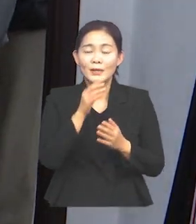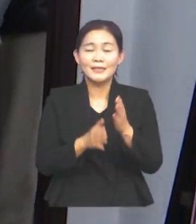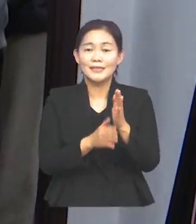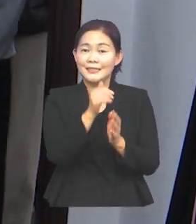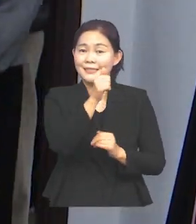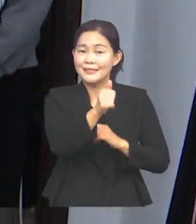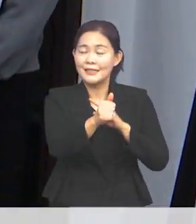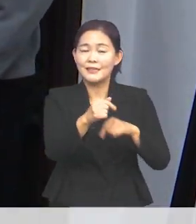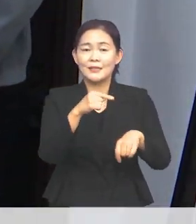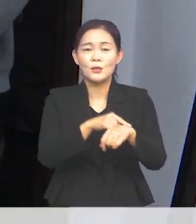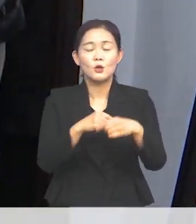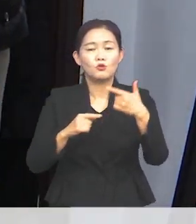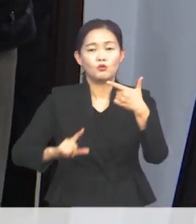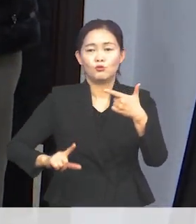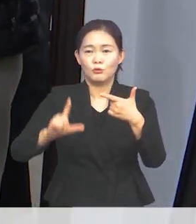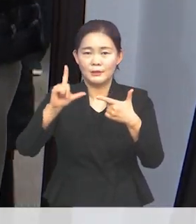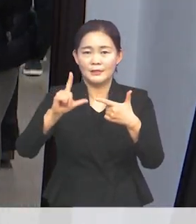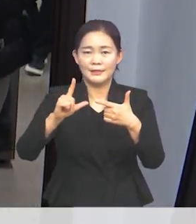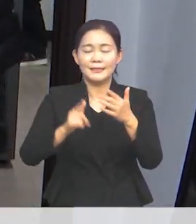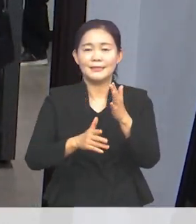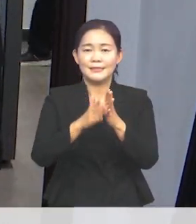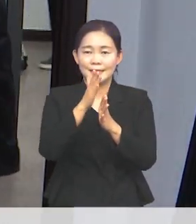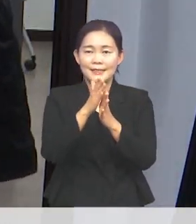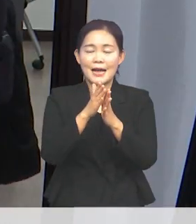이상일 용인특례시장은 6일 시장실에서